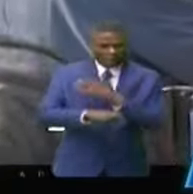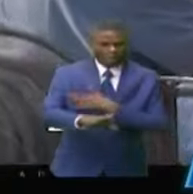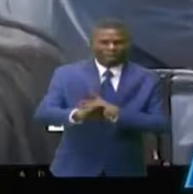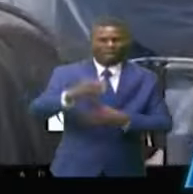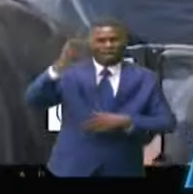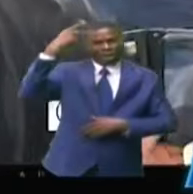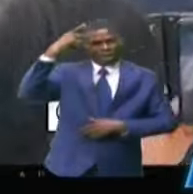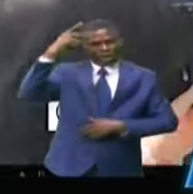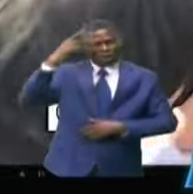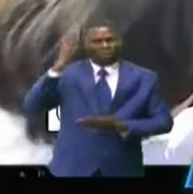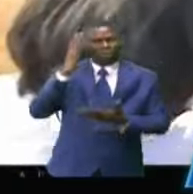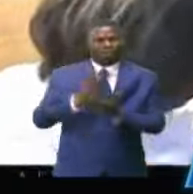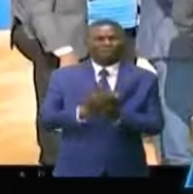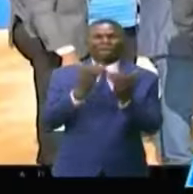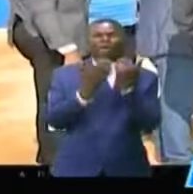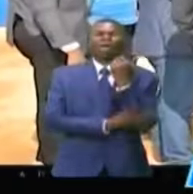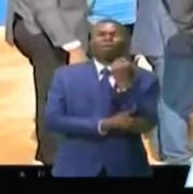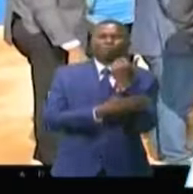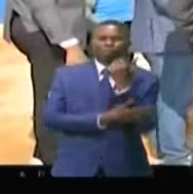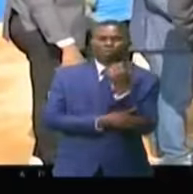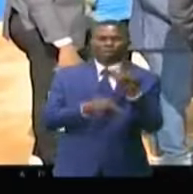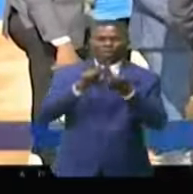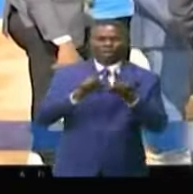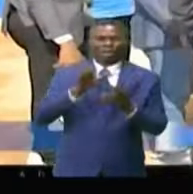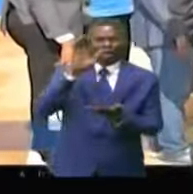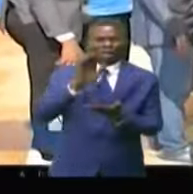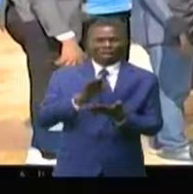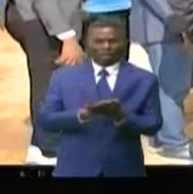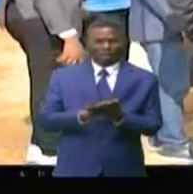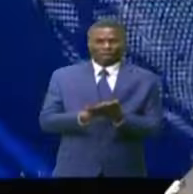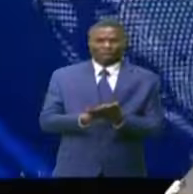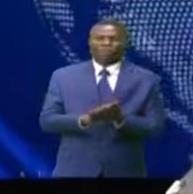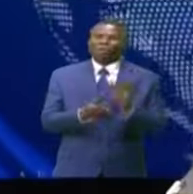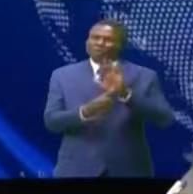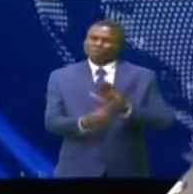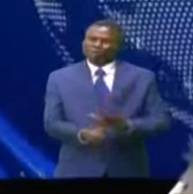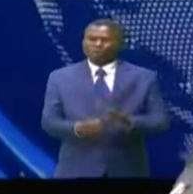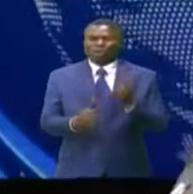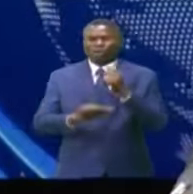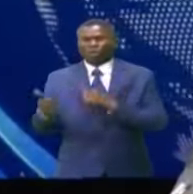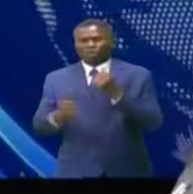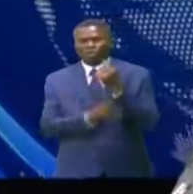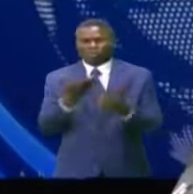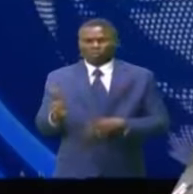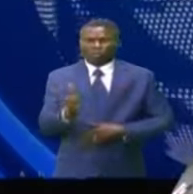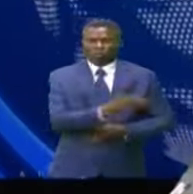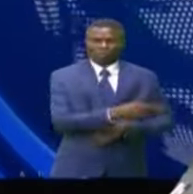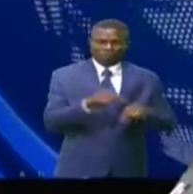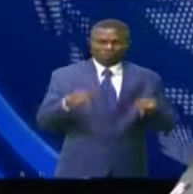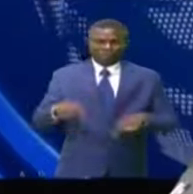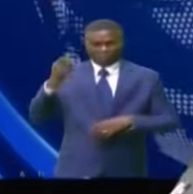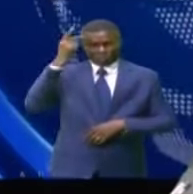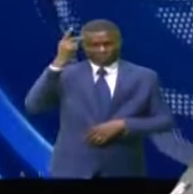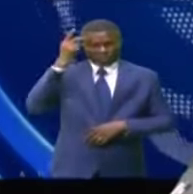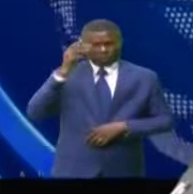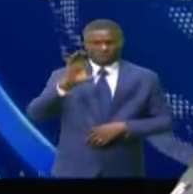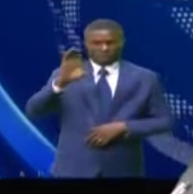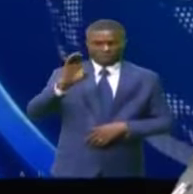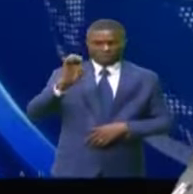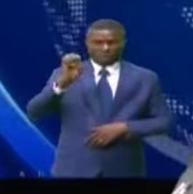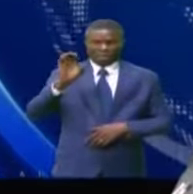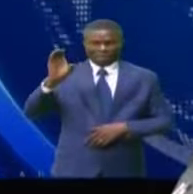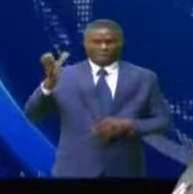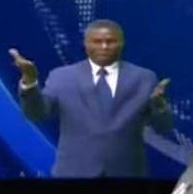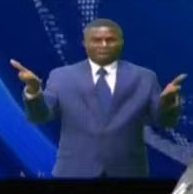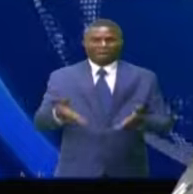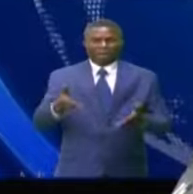la politique de lutte contre la pauvreté et la réduction des inégalités. Revenons à Kinshasa. Le CEC existe